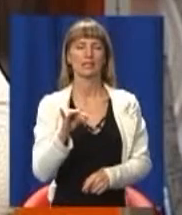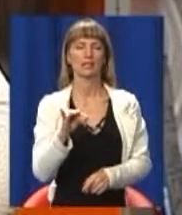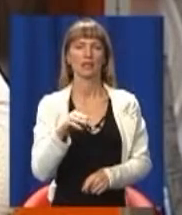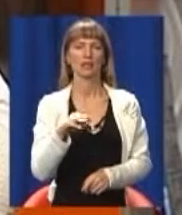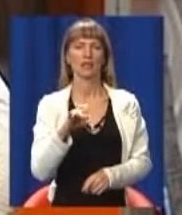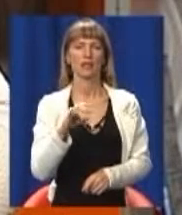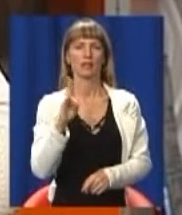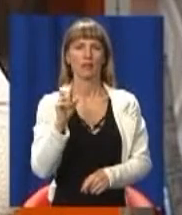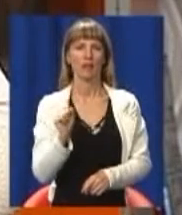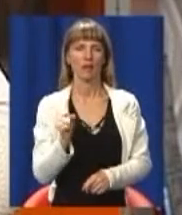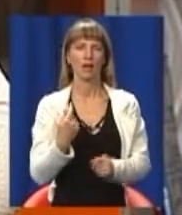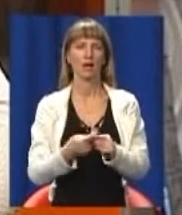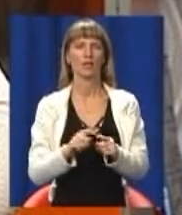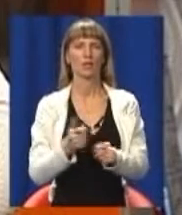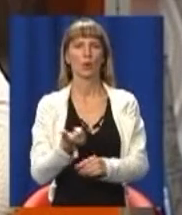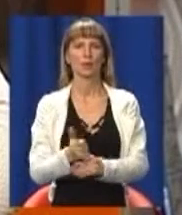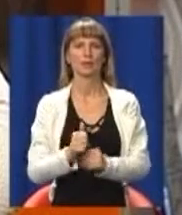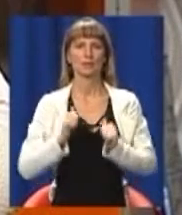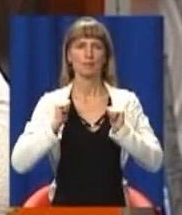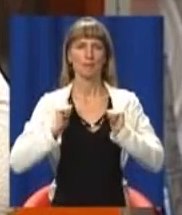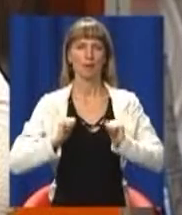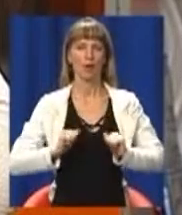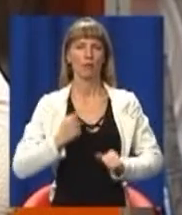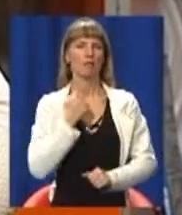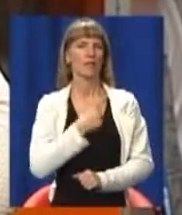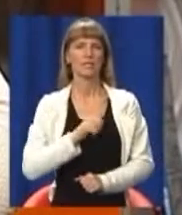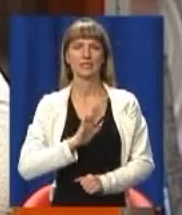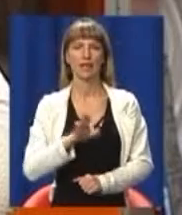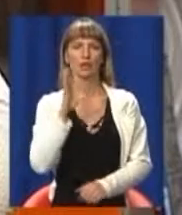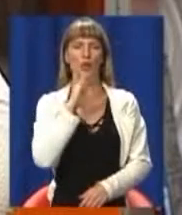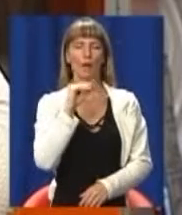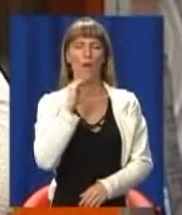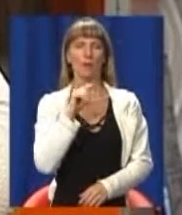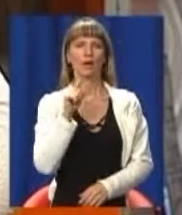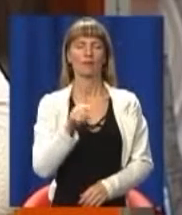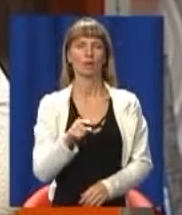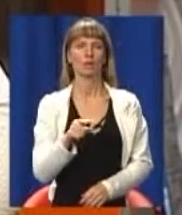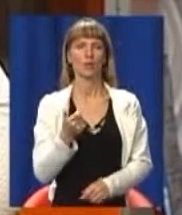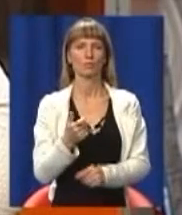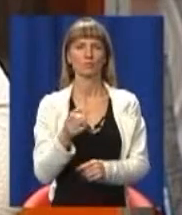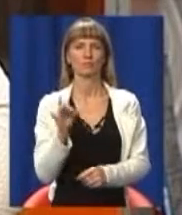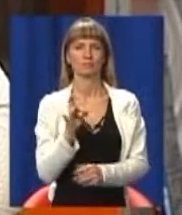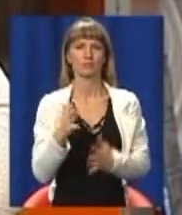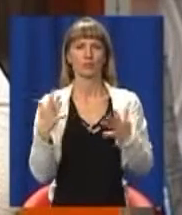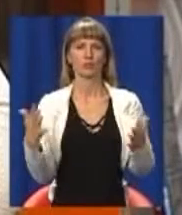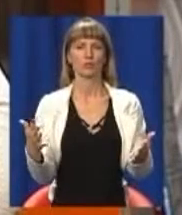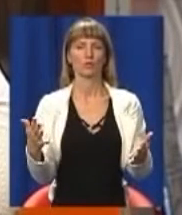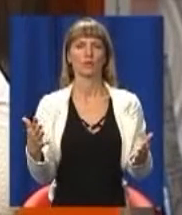терняка. Це дуже спокійна, не агресивна собака, але вона достатньо велика.